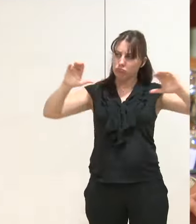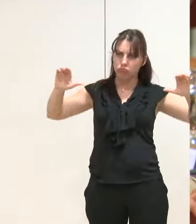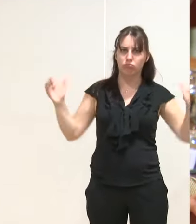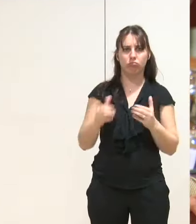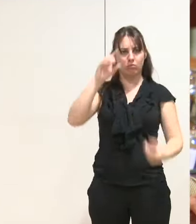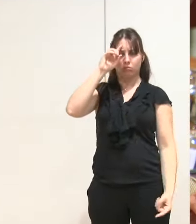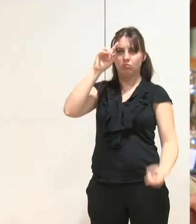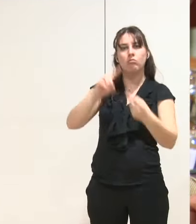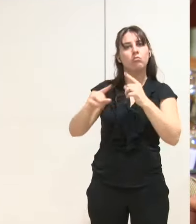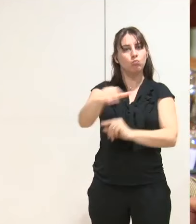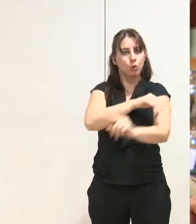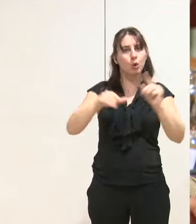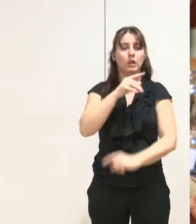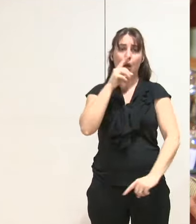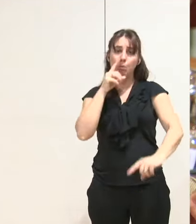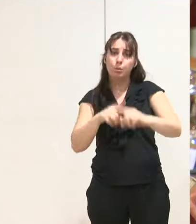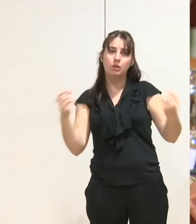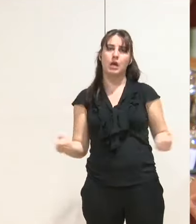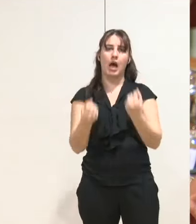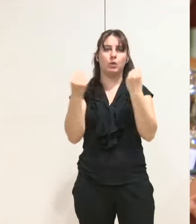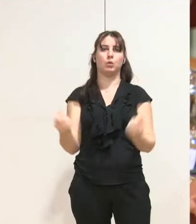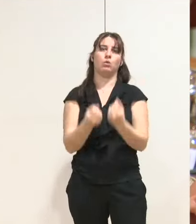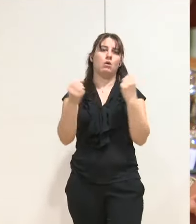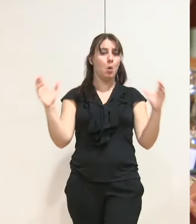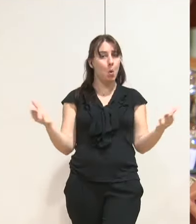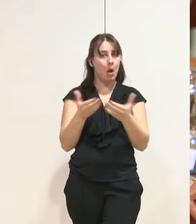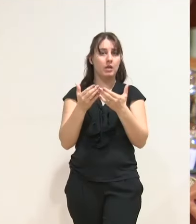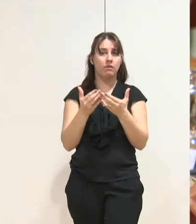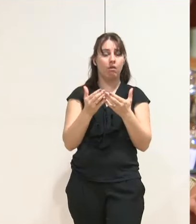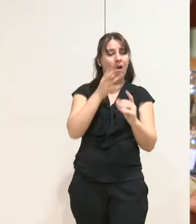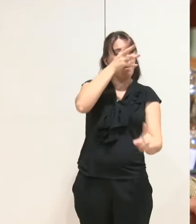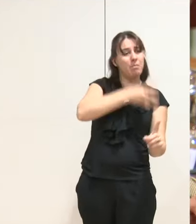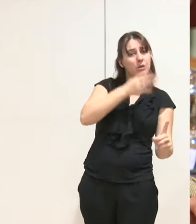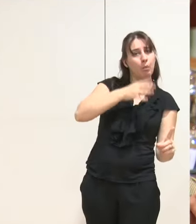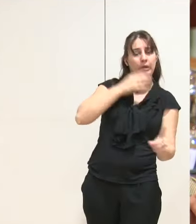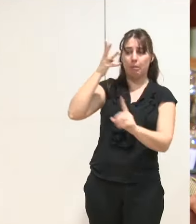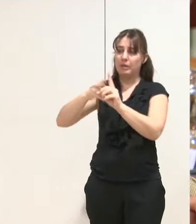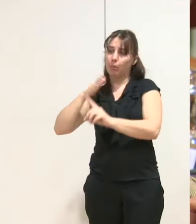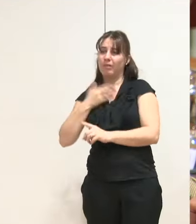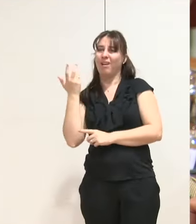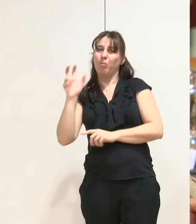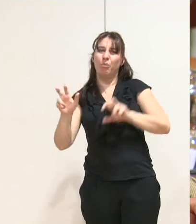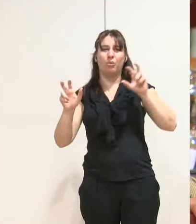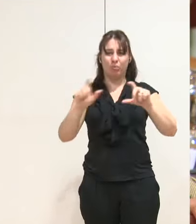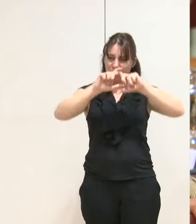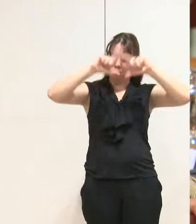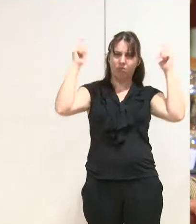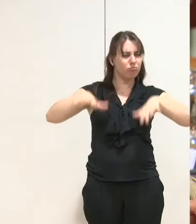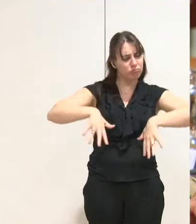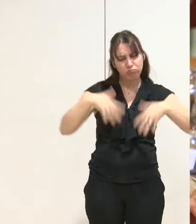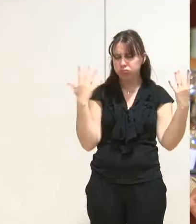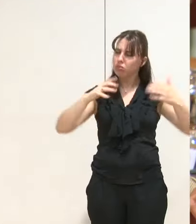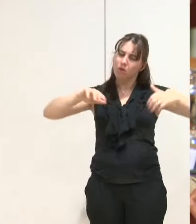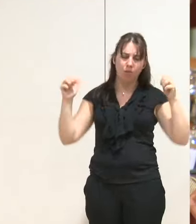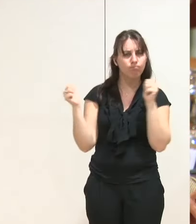sociale et d'action collective quel que soit nos nos missions propres et nos délégations chacun